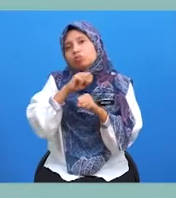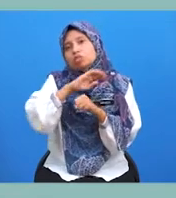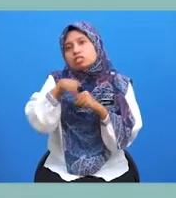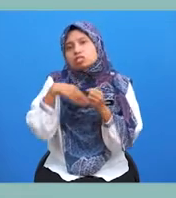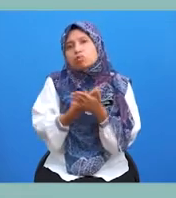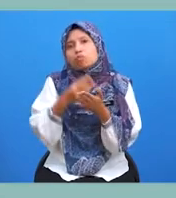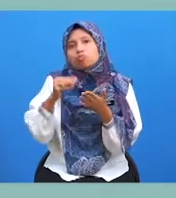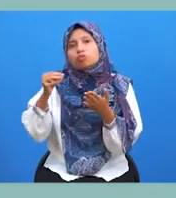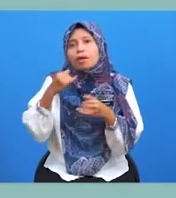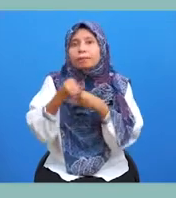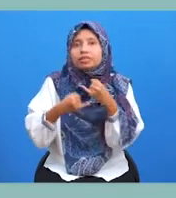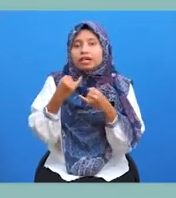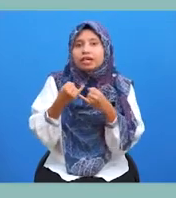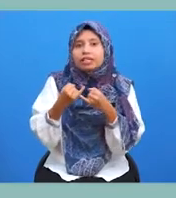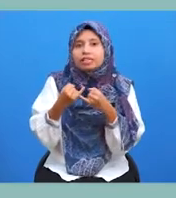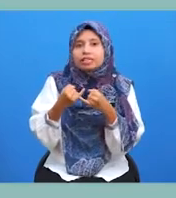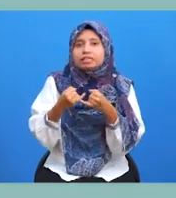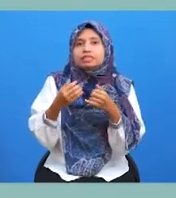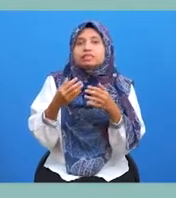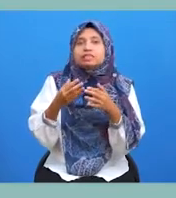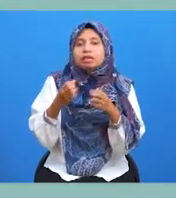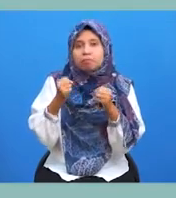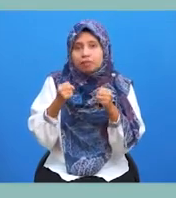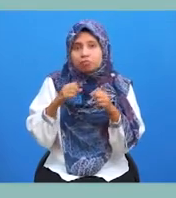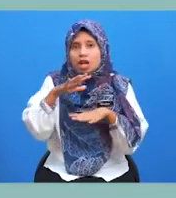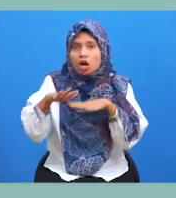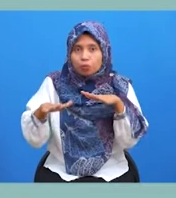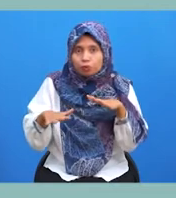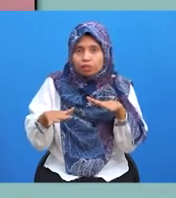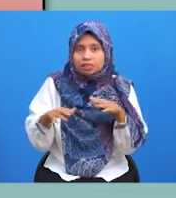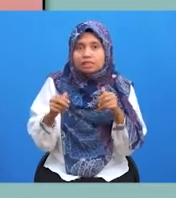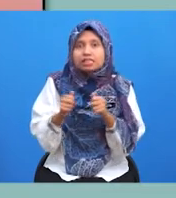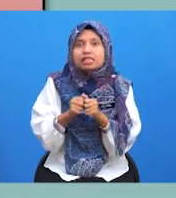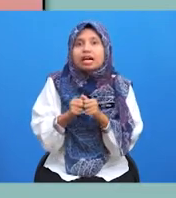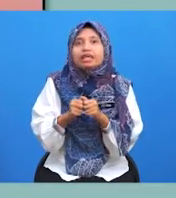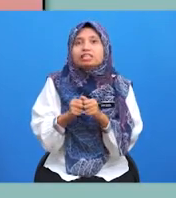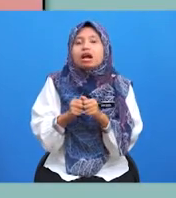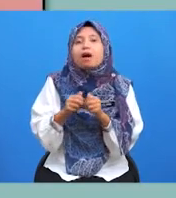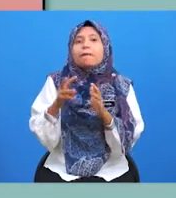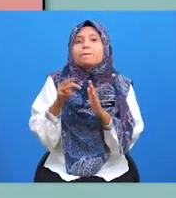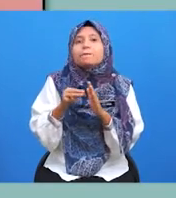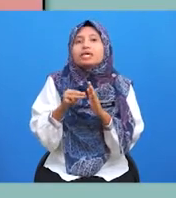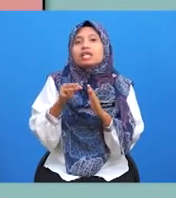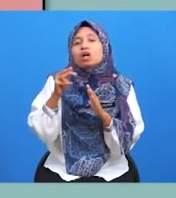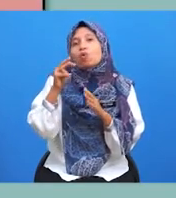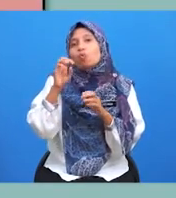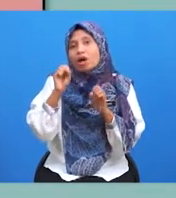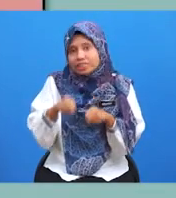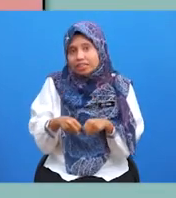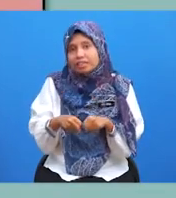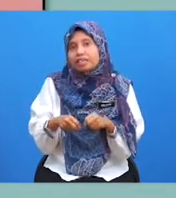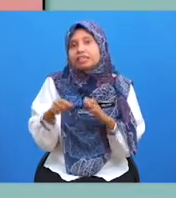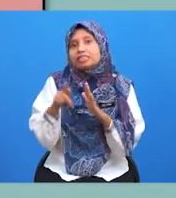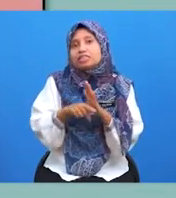semua murid berjaya dalam mengharungi kehidupan masa kini dengan mewajarkan kegunaan